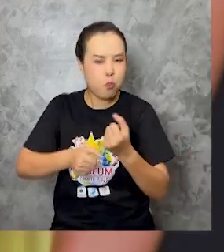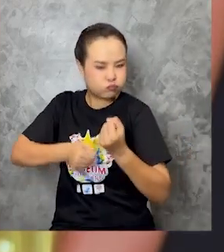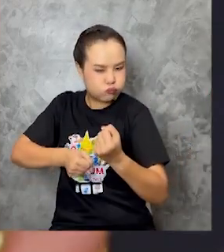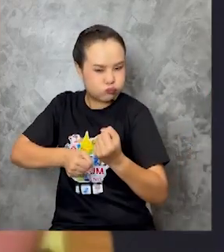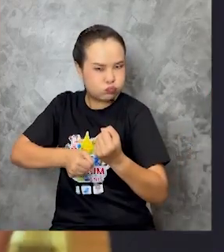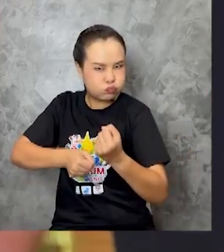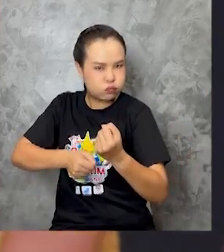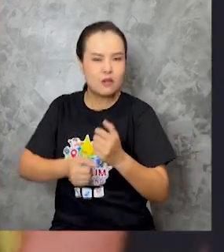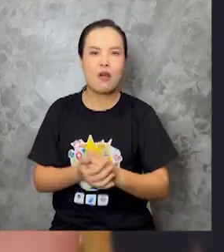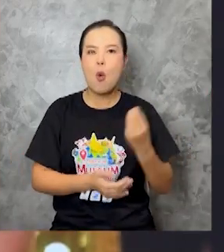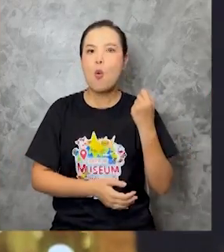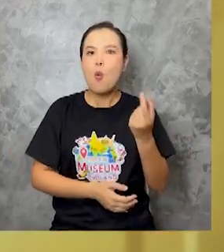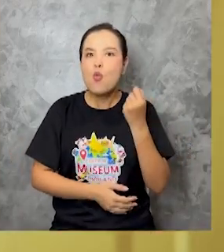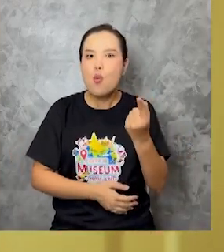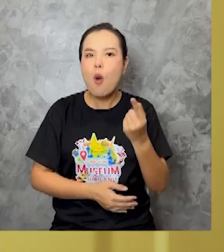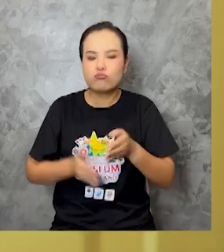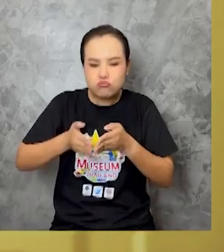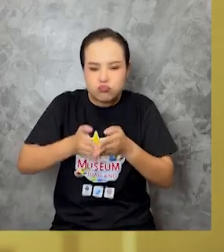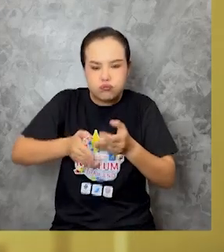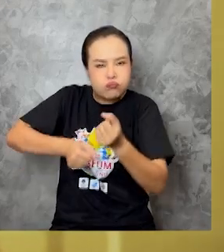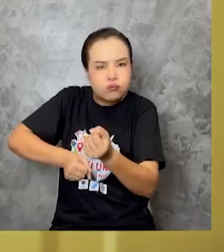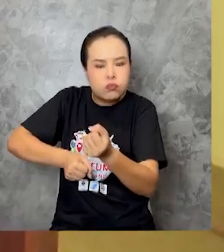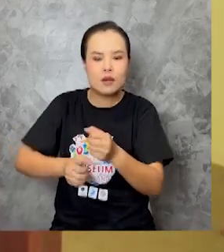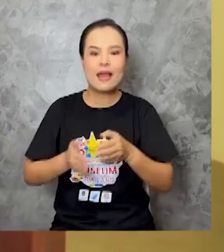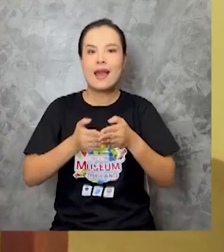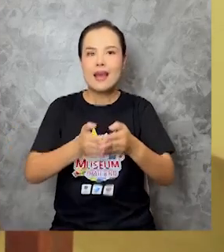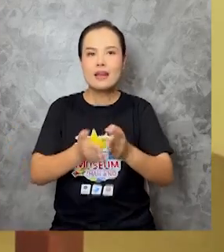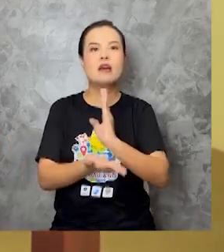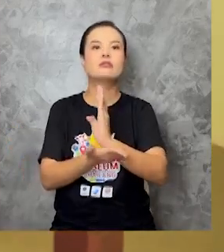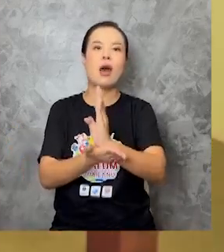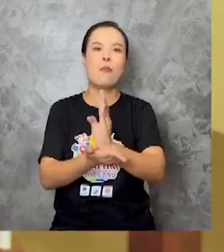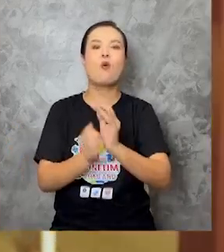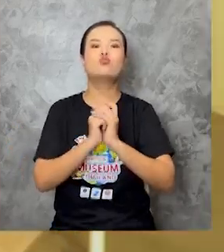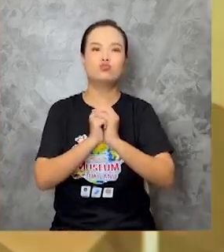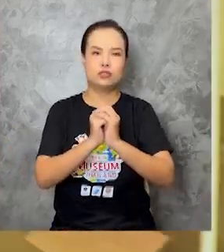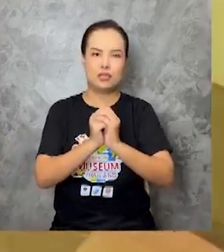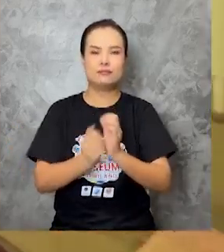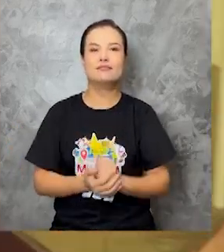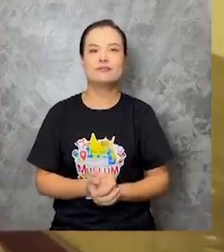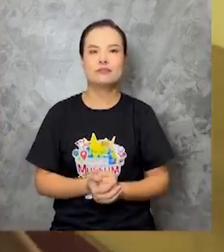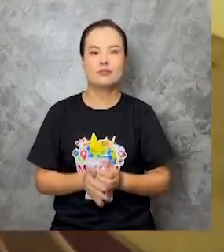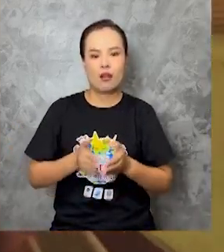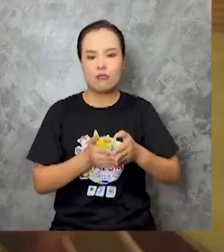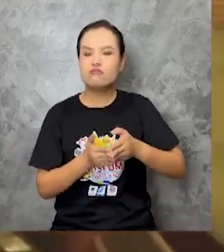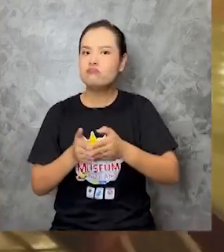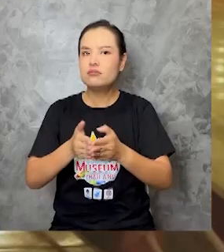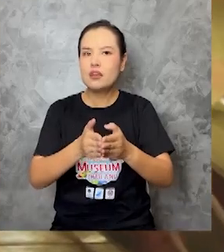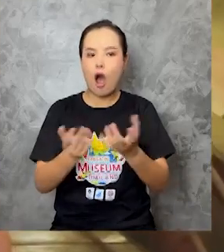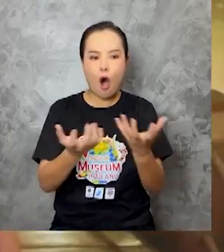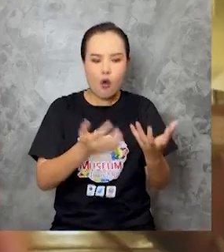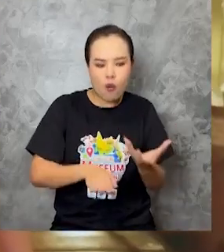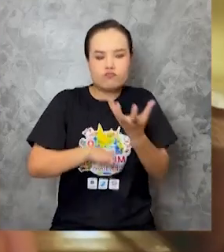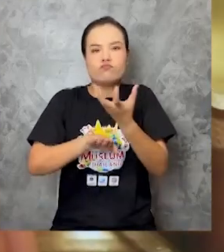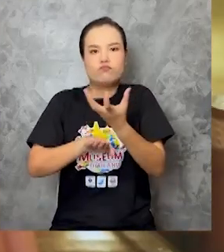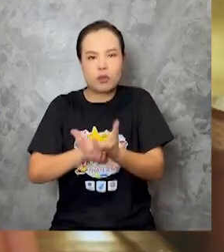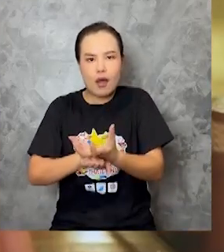มาก เร็วมากเพราะว่าเขาชื่ออะไร เรือดวน เขารีบอันนี้เรืออะไรครับ อันนี้เรือสำเภาจีนครับก็เป็นเรือที่ใ